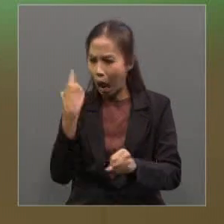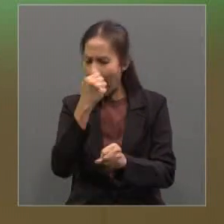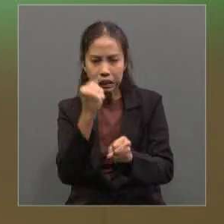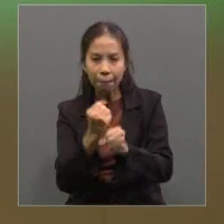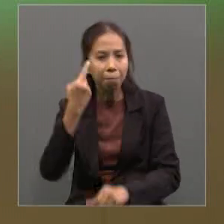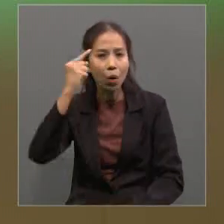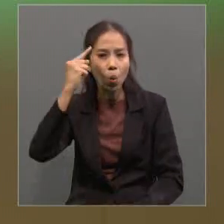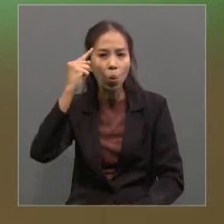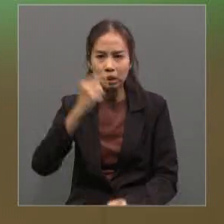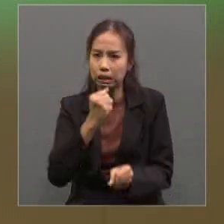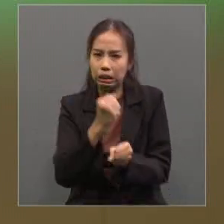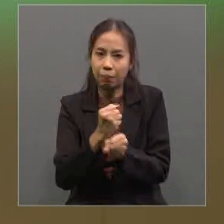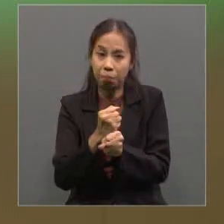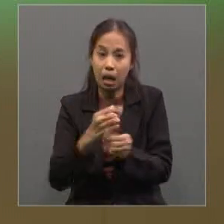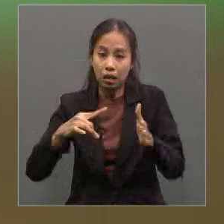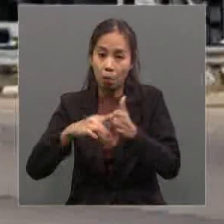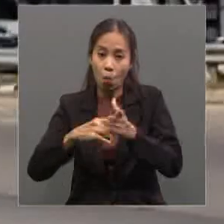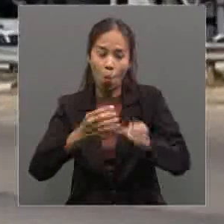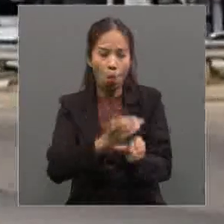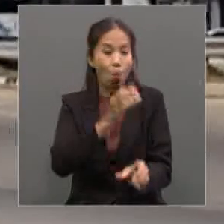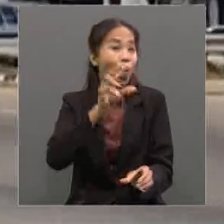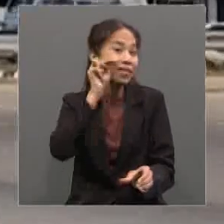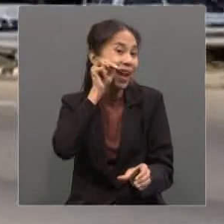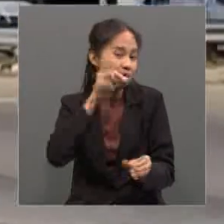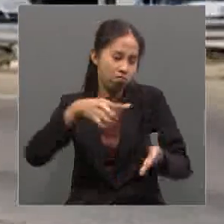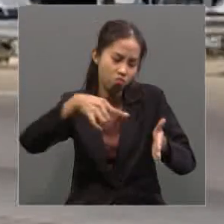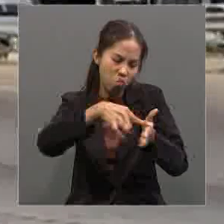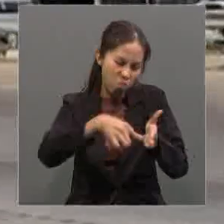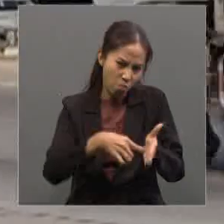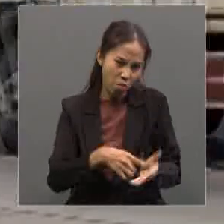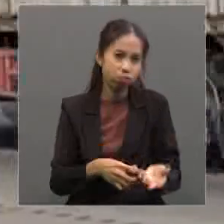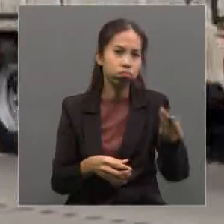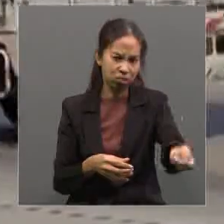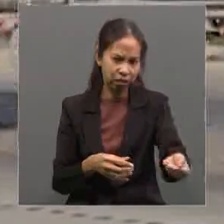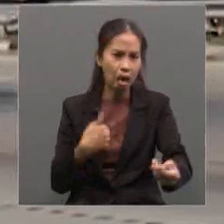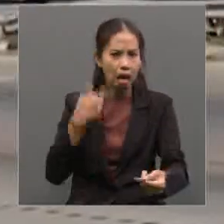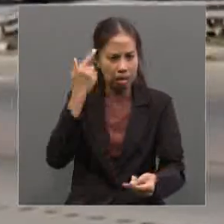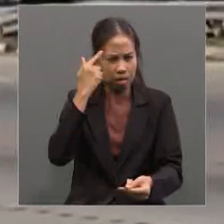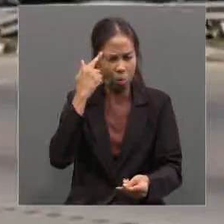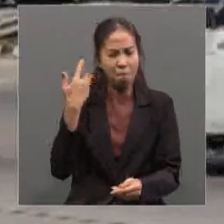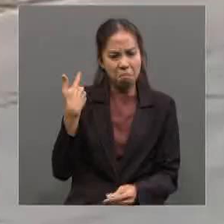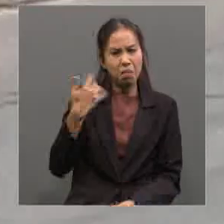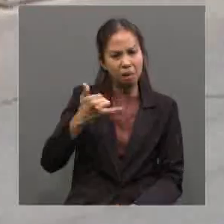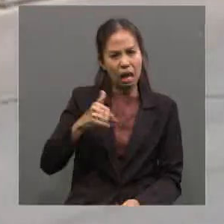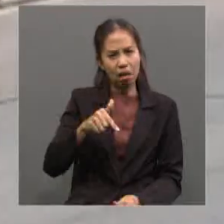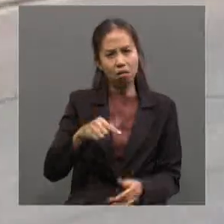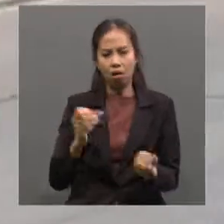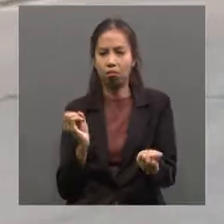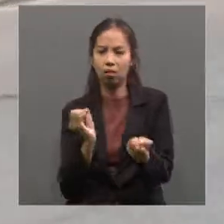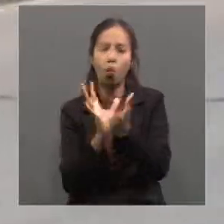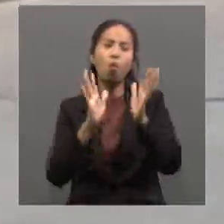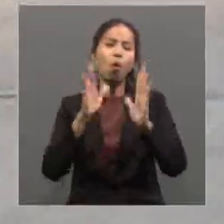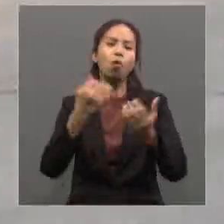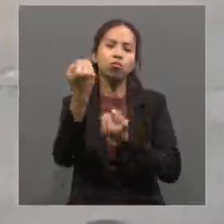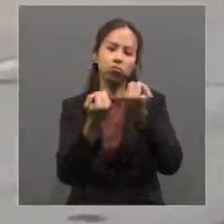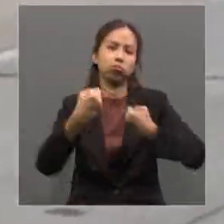ใครนำมาปักไว้ที่ขวดพลาสติกคาดว่าน่าจะเป็นการจงใจวางเพื่อเหตุผลบางอย่างเนื่องจากเป็นการสร้างความเดือดร้อนให้กับผู้ใช้